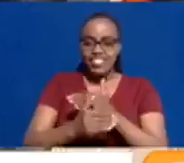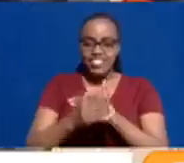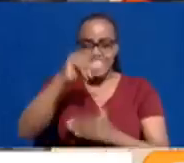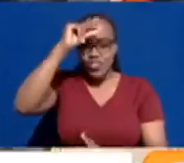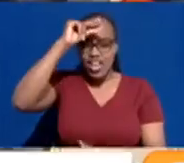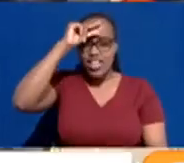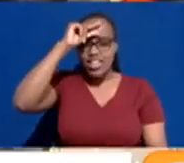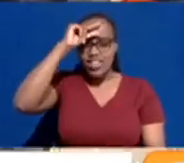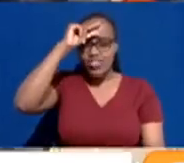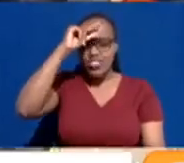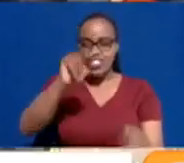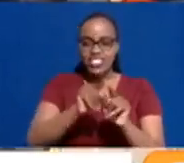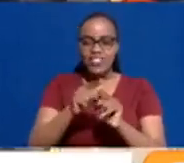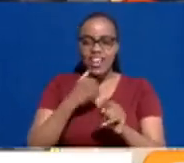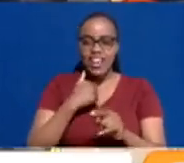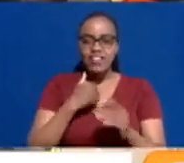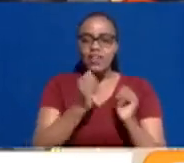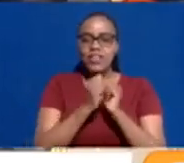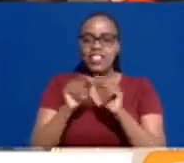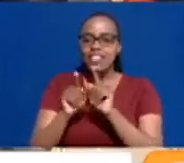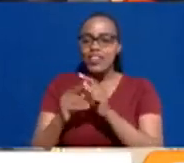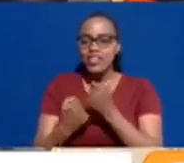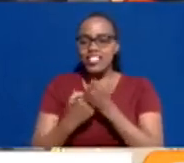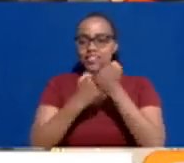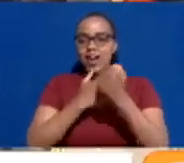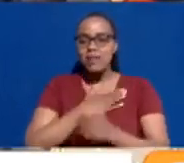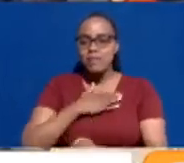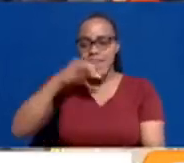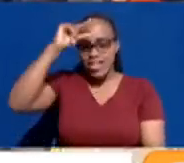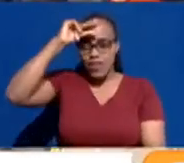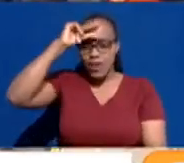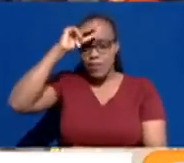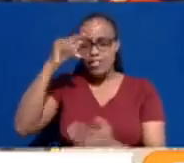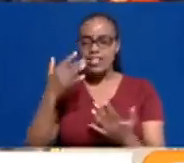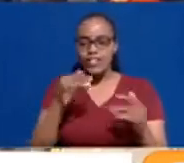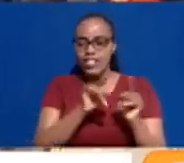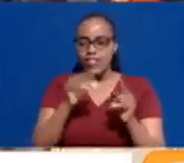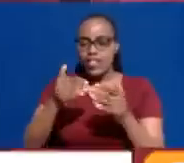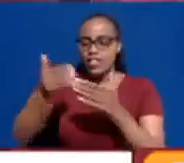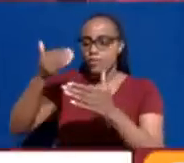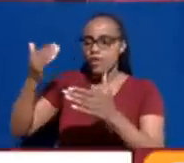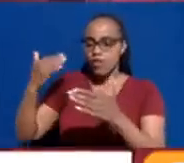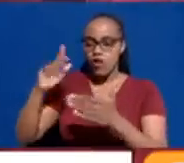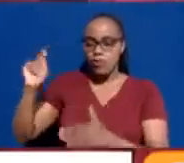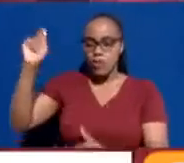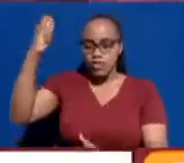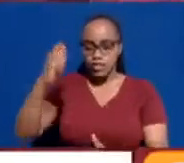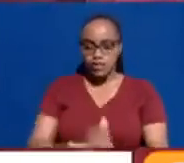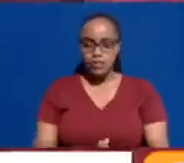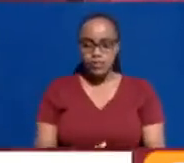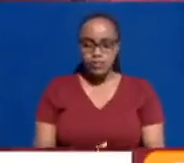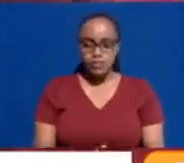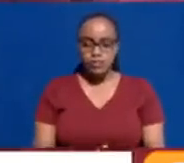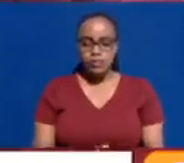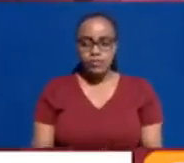administration just like you have supported my administration and that of my predecessors. Rais